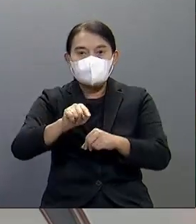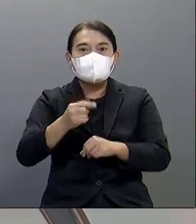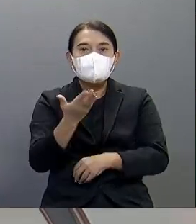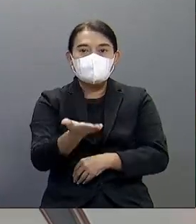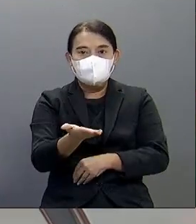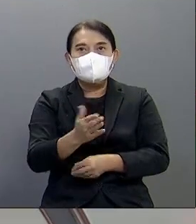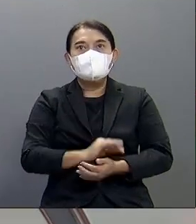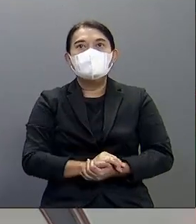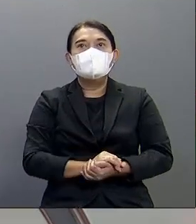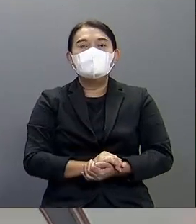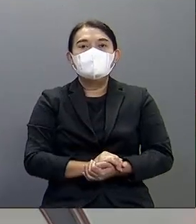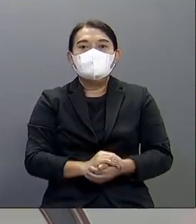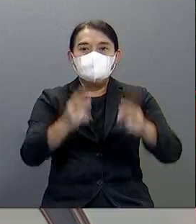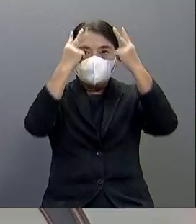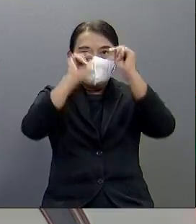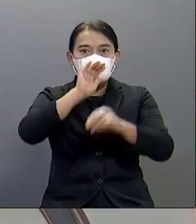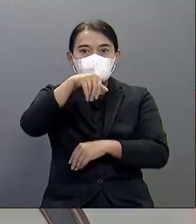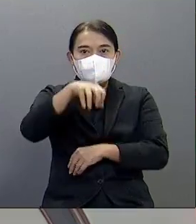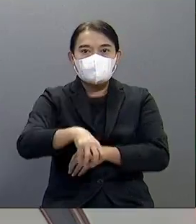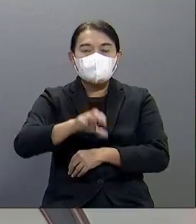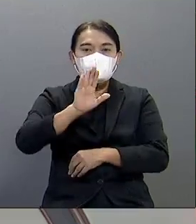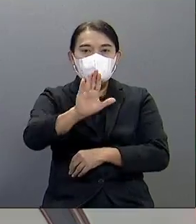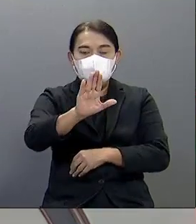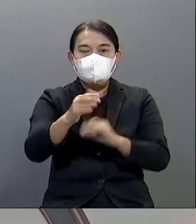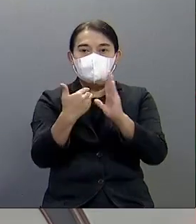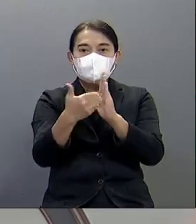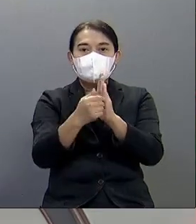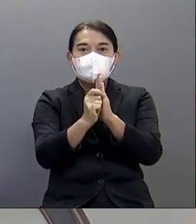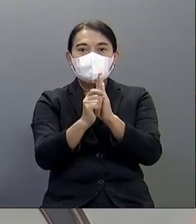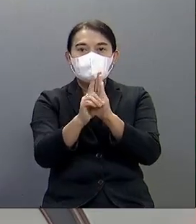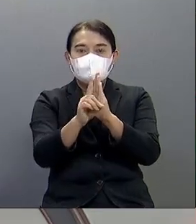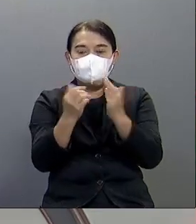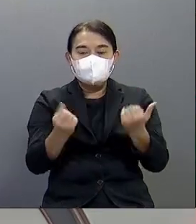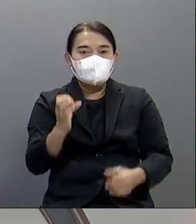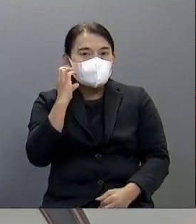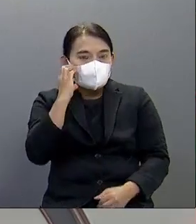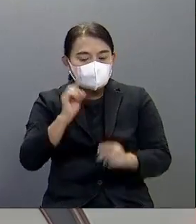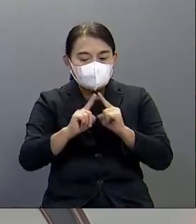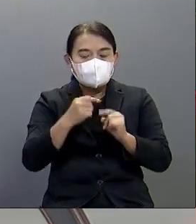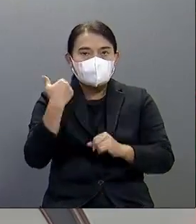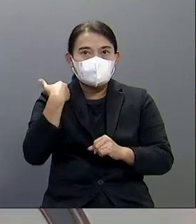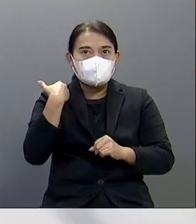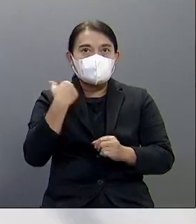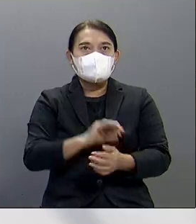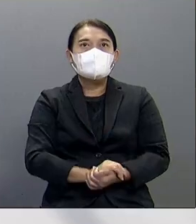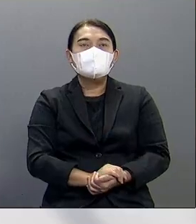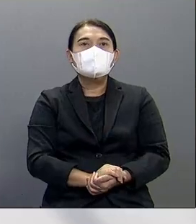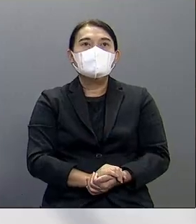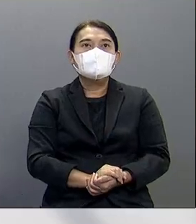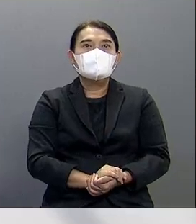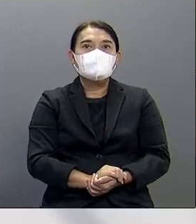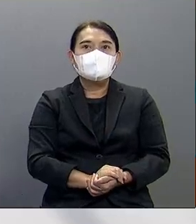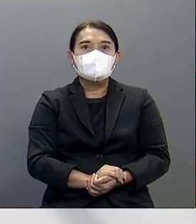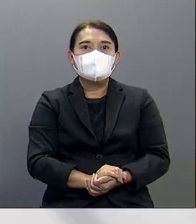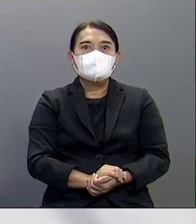ธรักษ์ค่ะนายกเทศมนตรีเทศบาลนครอุดรธานีขณะนี้ท่านอยู่ในสายกับเราแล้วนะคะสวัสดีค่ะ สวัสดีค่ะ ครับส